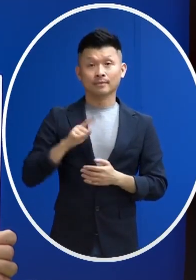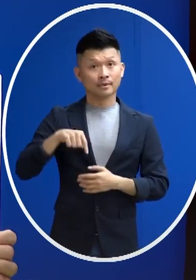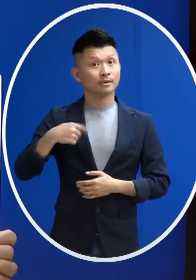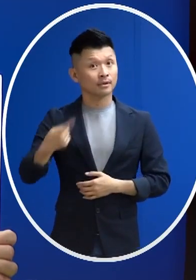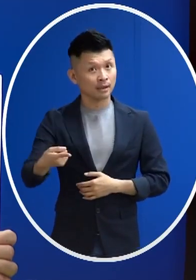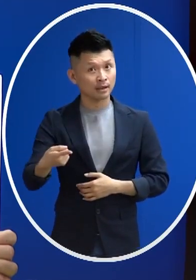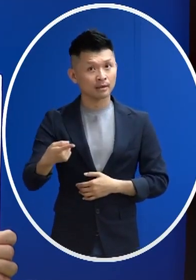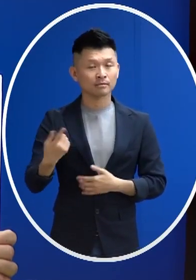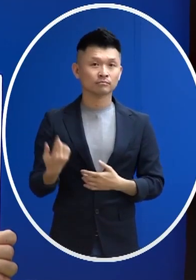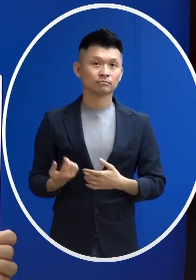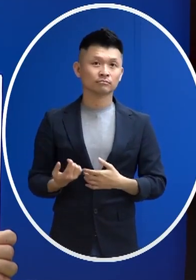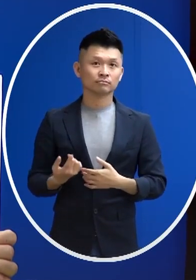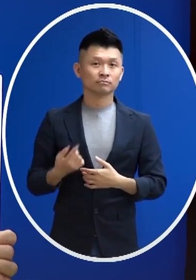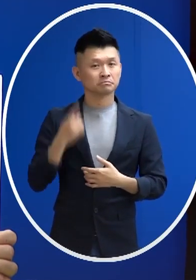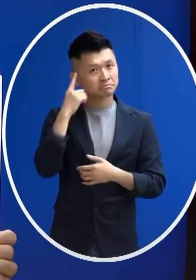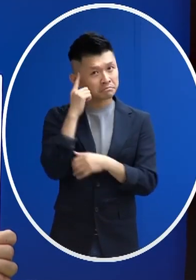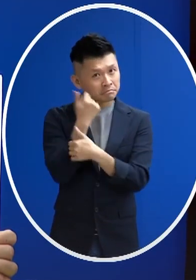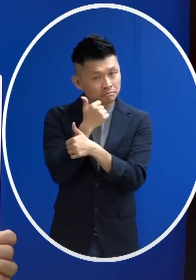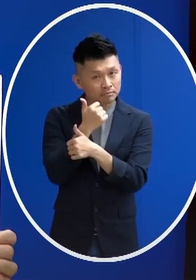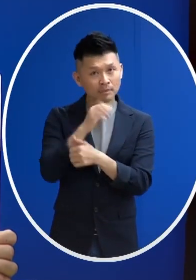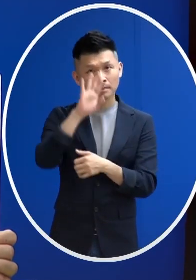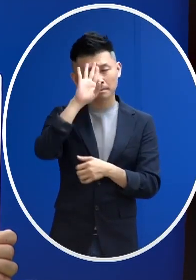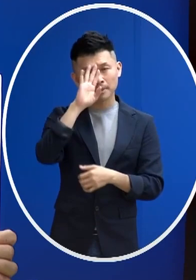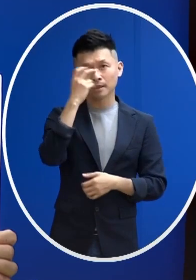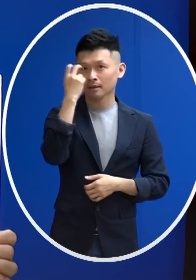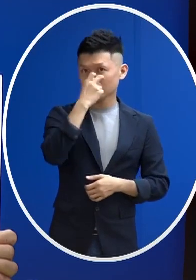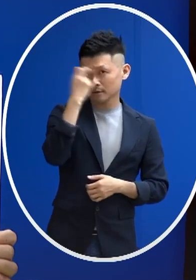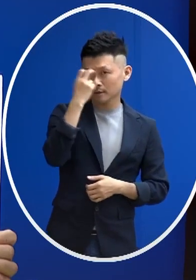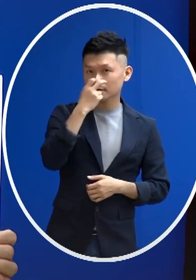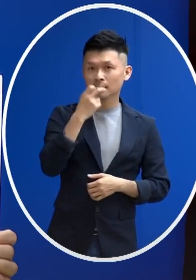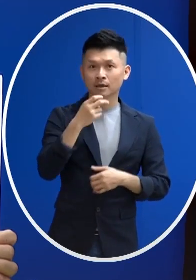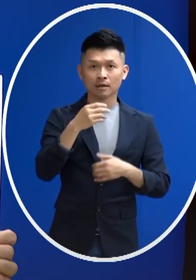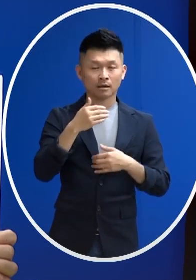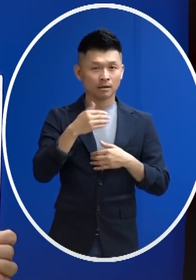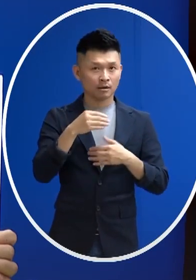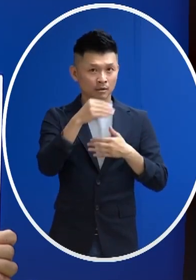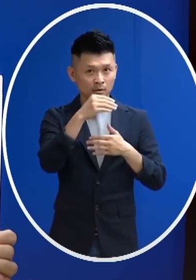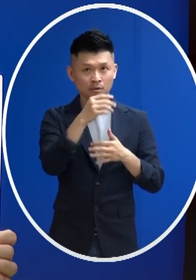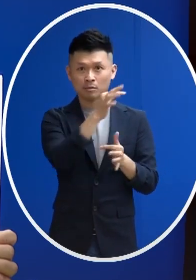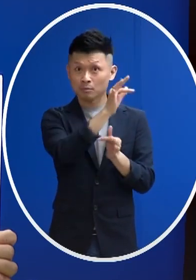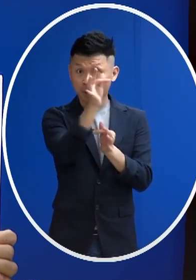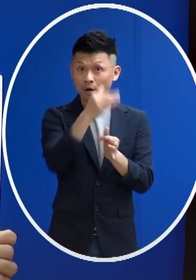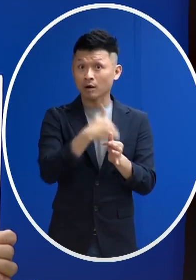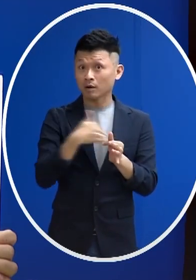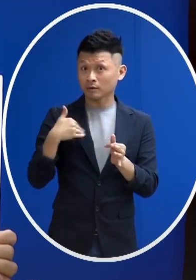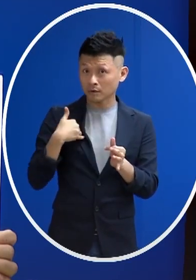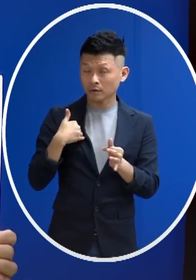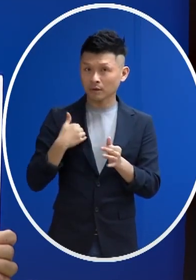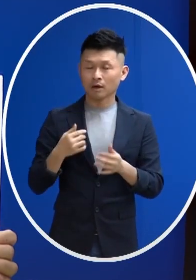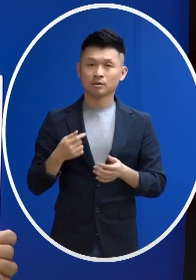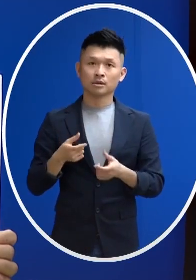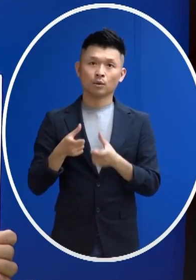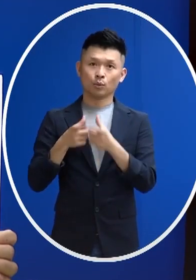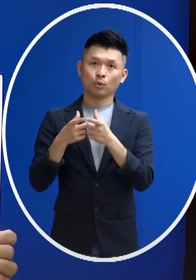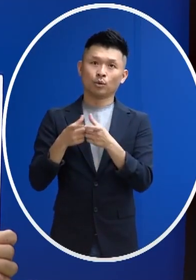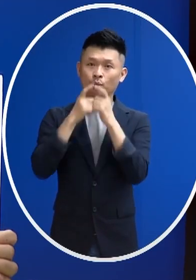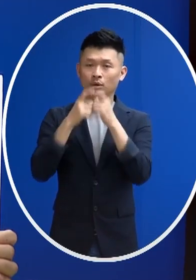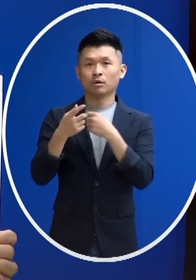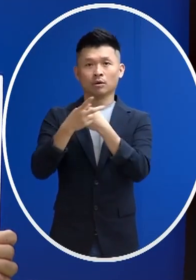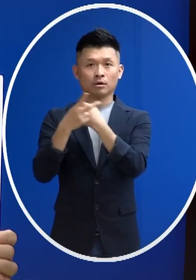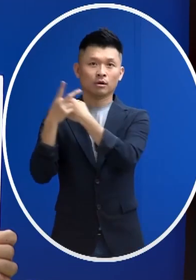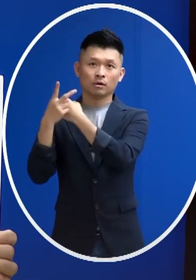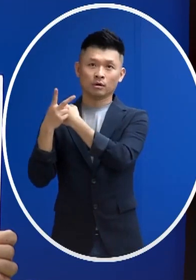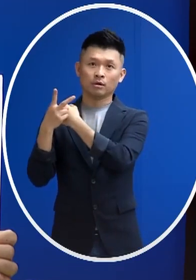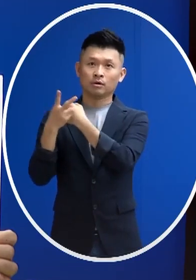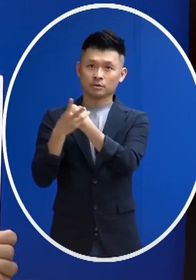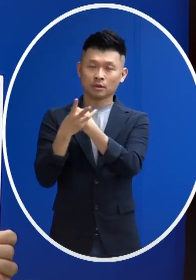逐步的考量在整个检疫各方面都完善，会逐步就依序是我们原来的旧生，再来